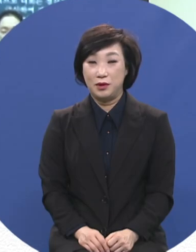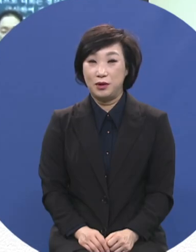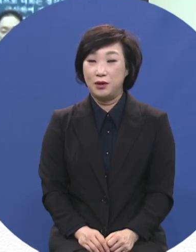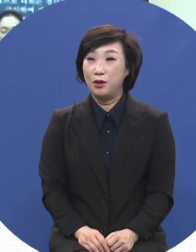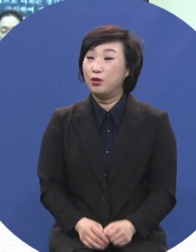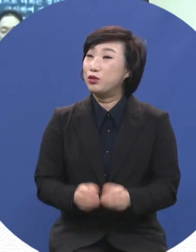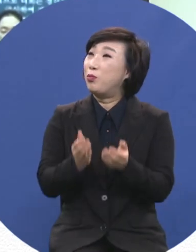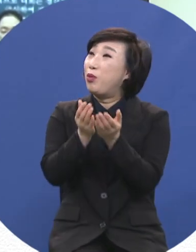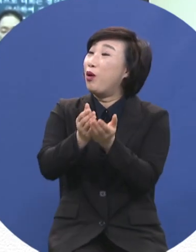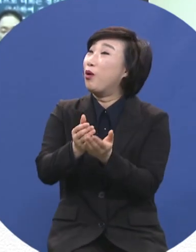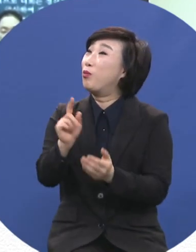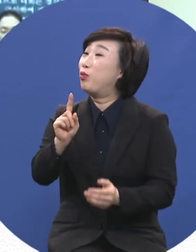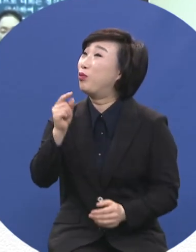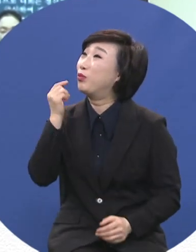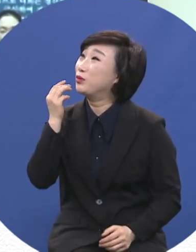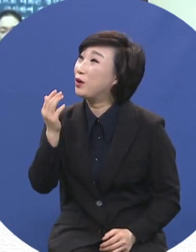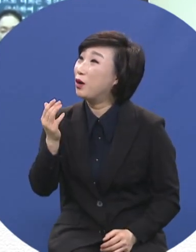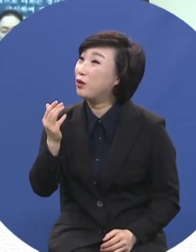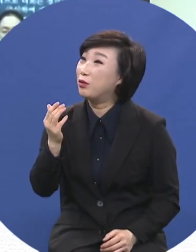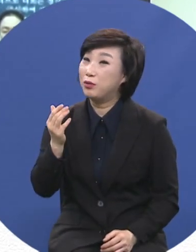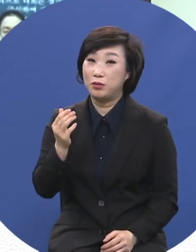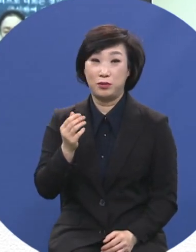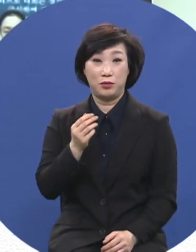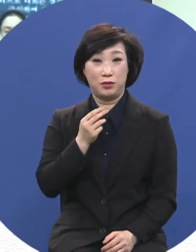무슨 방주요?